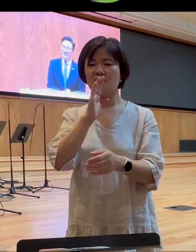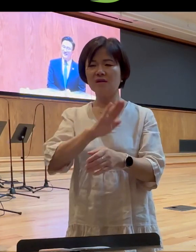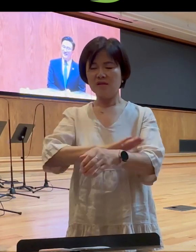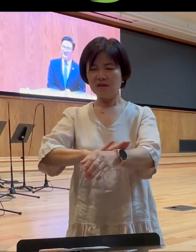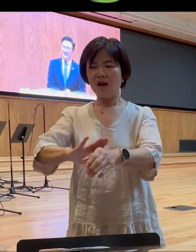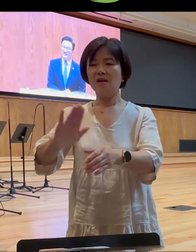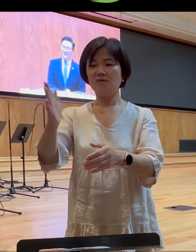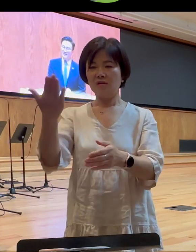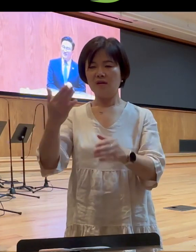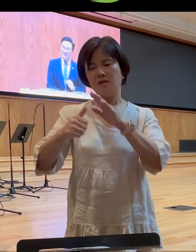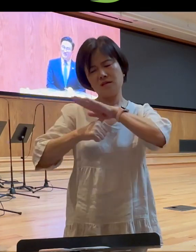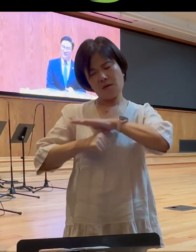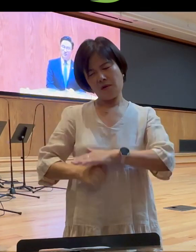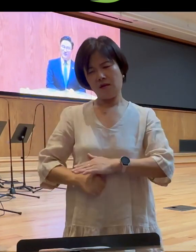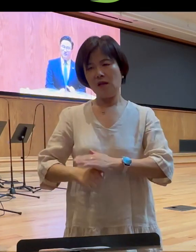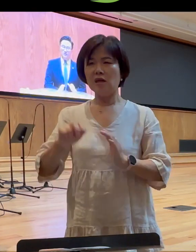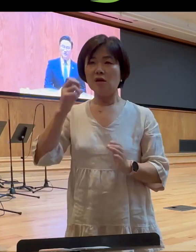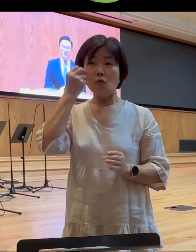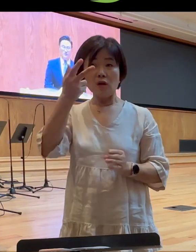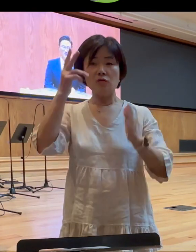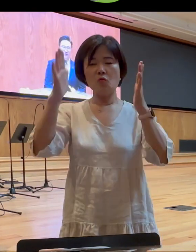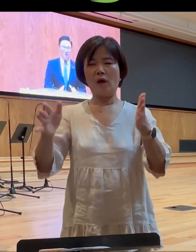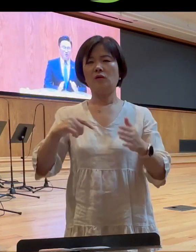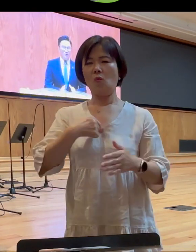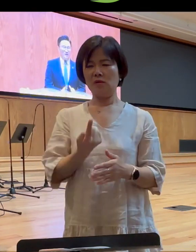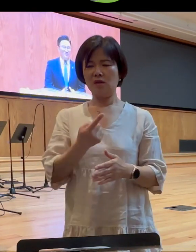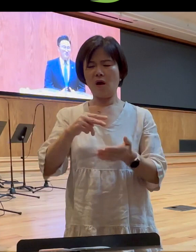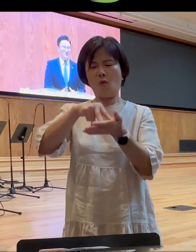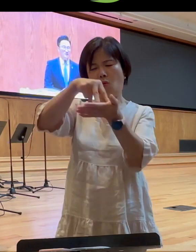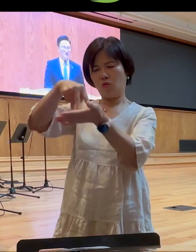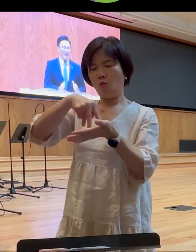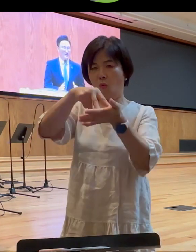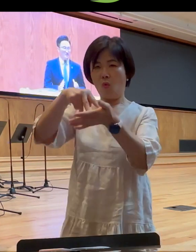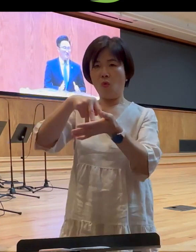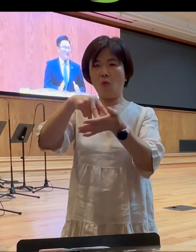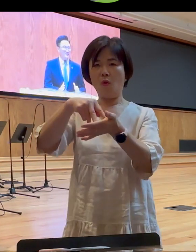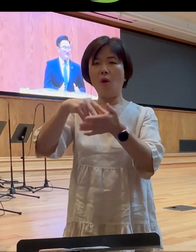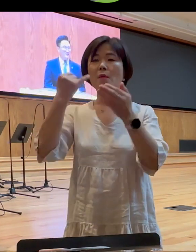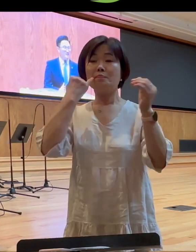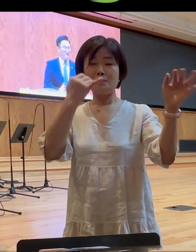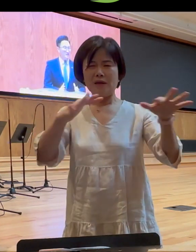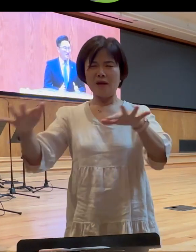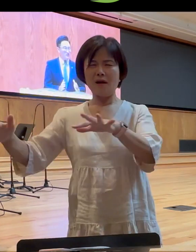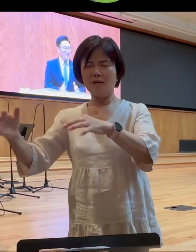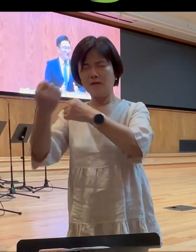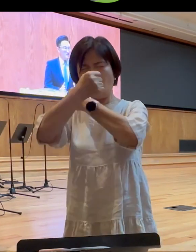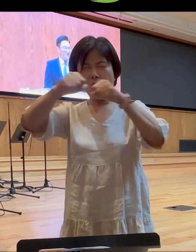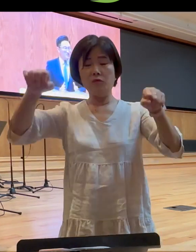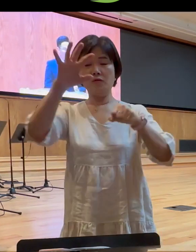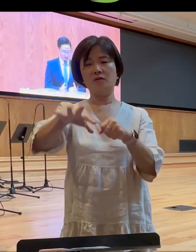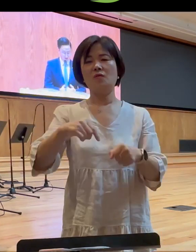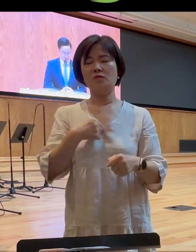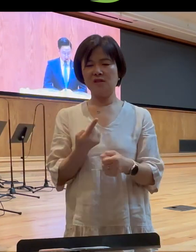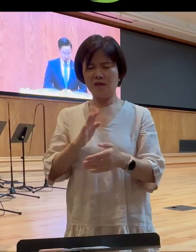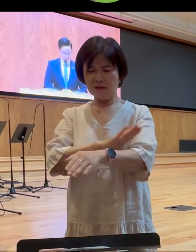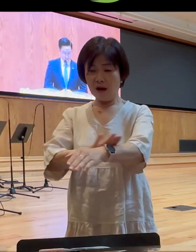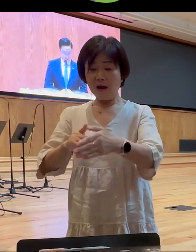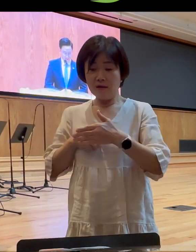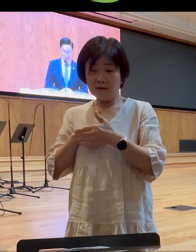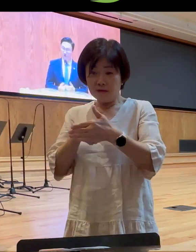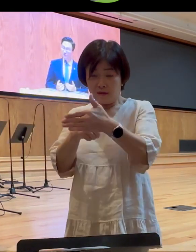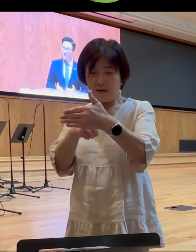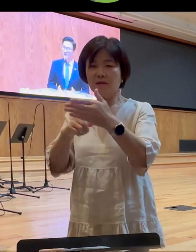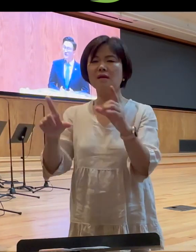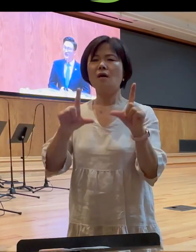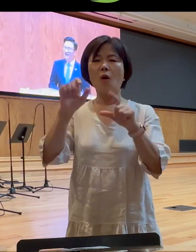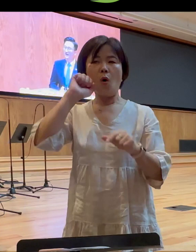됩니다. 210일 동안 홀로 고독하고 그 바다 망망대해서 견디면서 나아갈 때